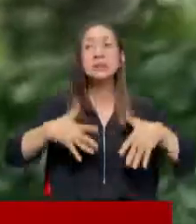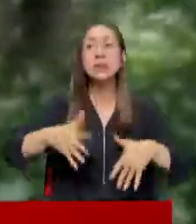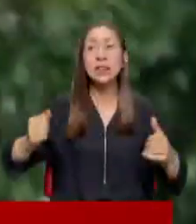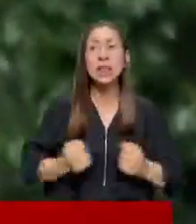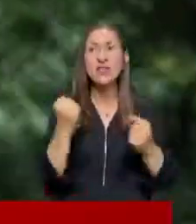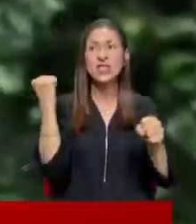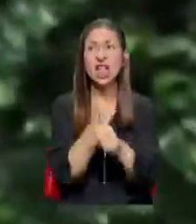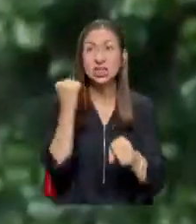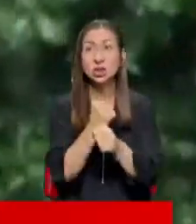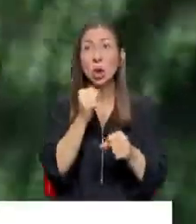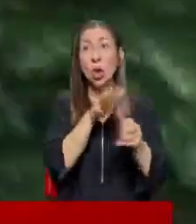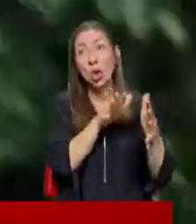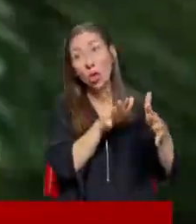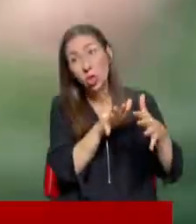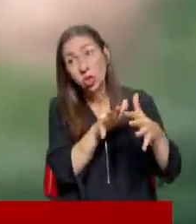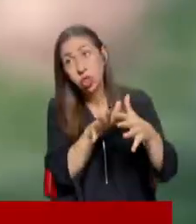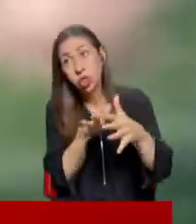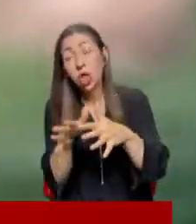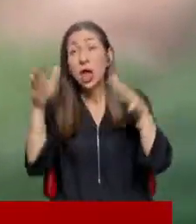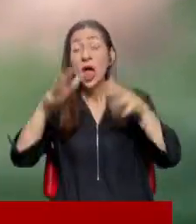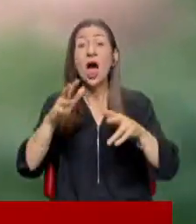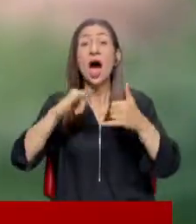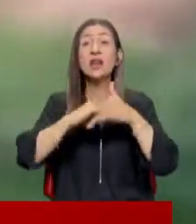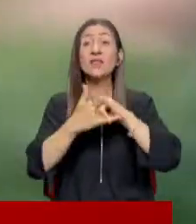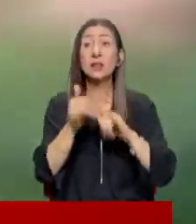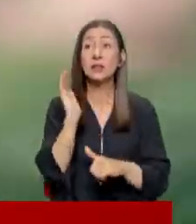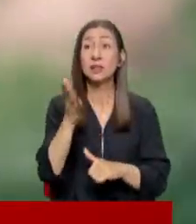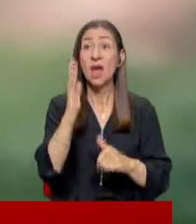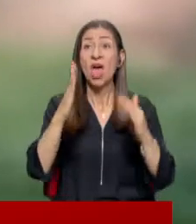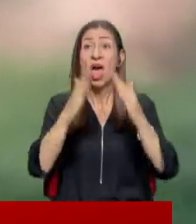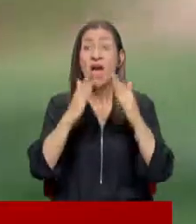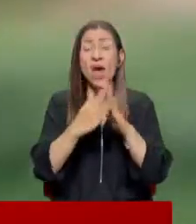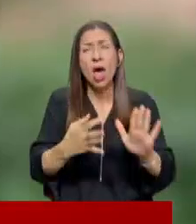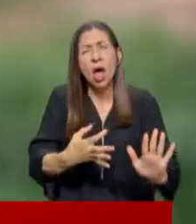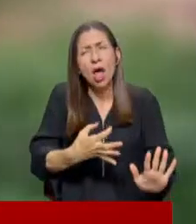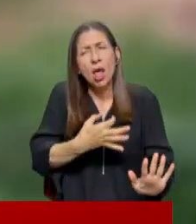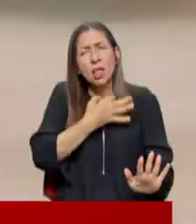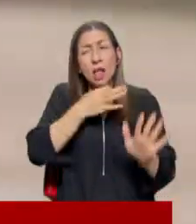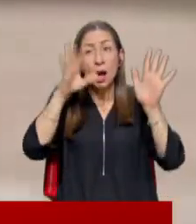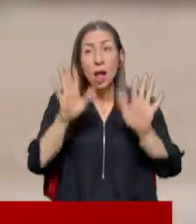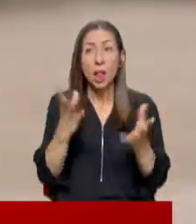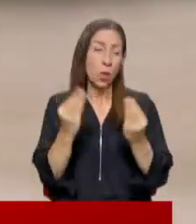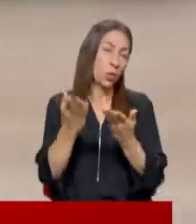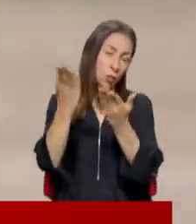dev kayayı yola sürükledi sel. Yağış Artvin'e ilerledi, evlerinde mahsur kalanlar oldu.